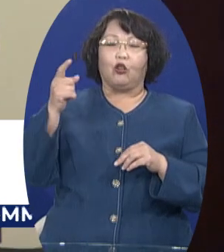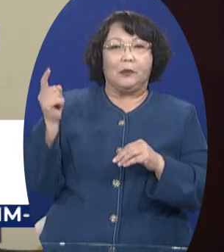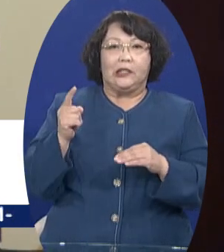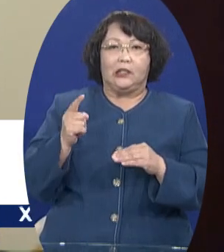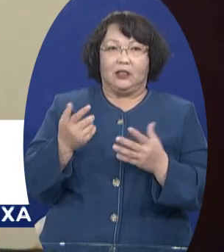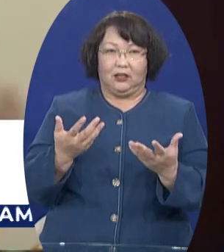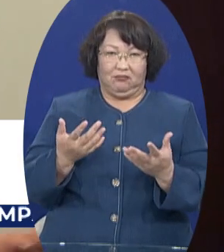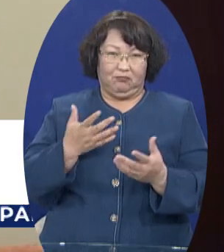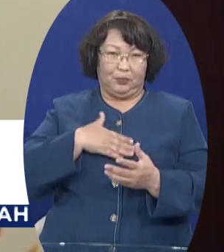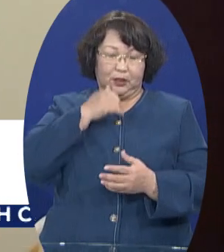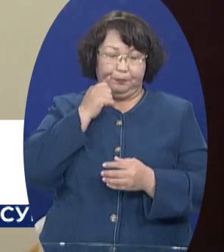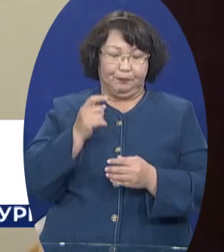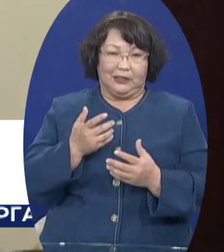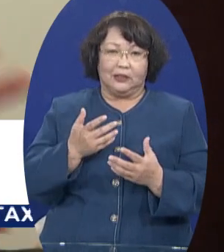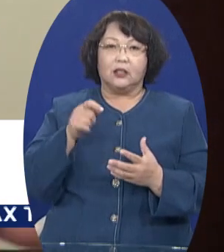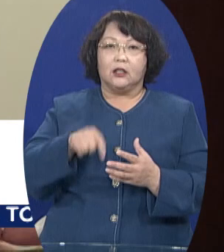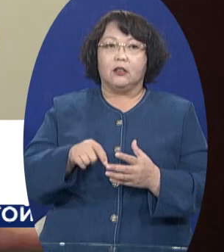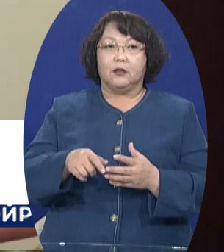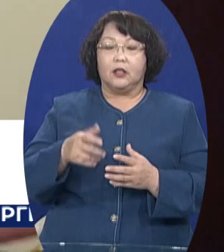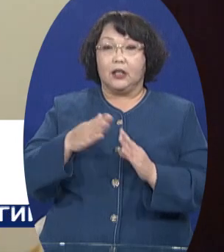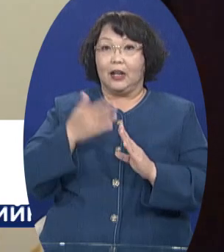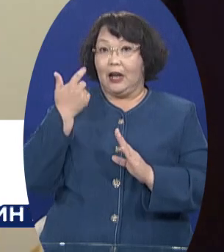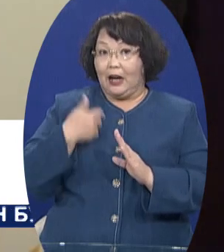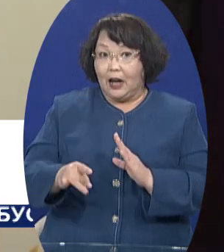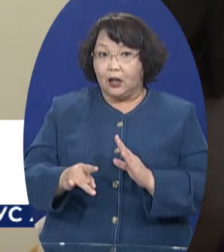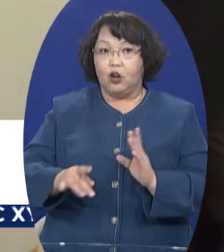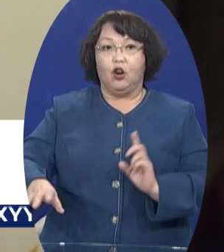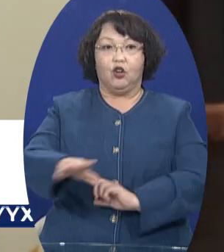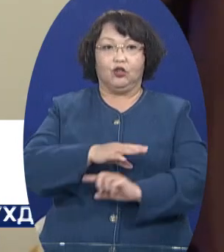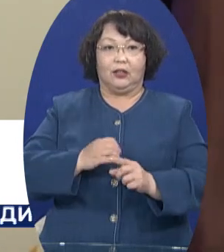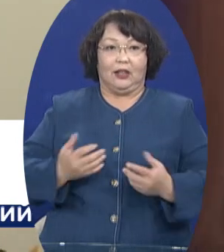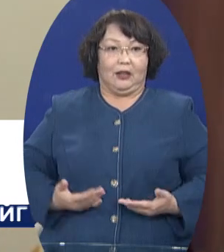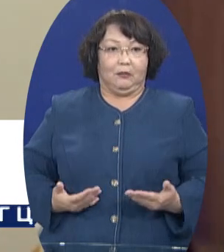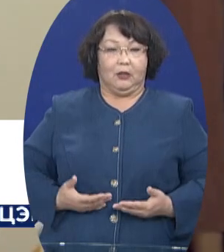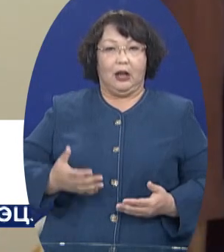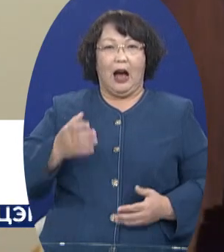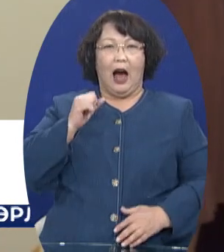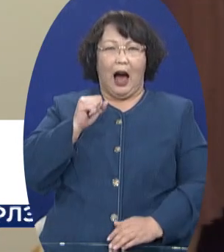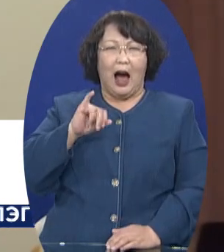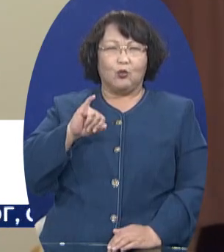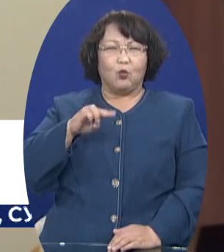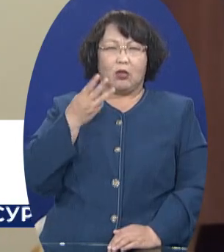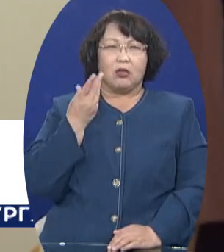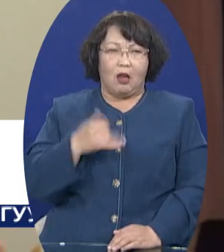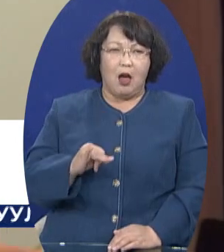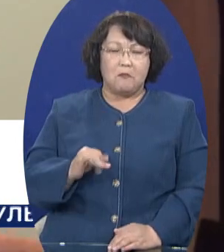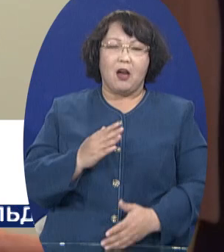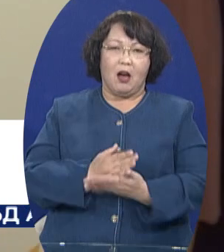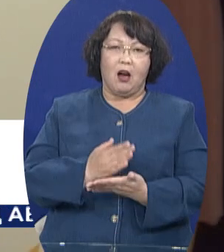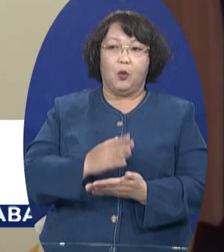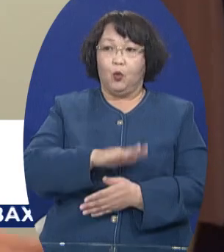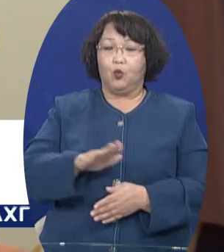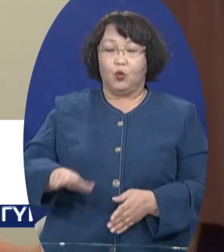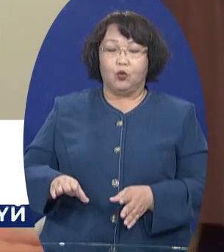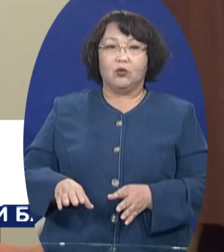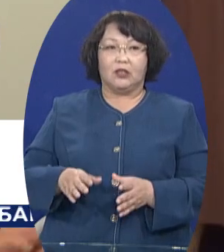ингээд зүгээр л бид нар одоо гэрээсээ гараад ингээд эргэн тойрныхоо орчинд л яг ийм байдлаар ингээд аюул бүрдэж байгаа юм чинь хүүхдүүд эргээд өөр газарт очих